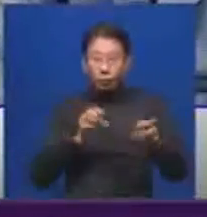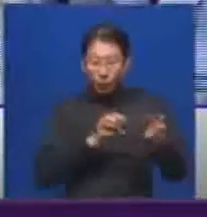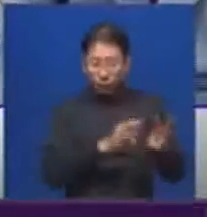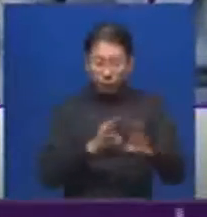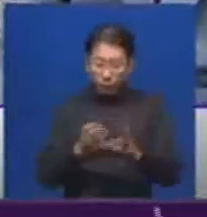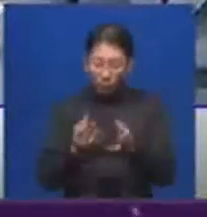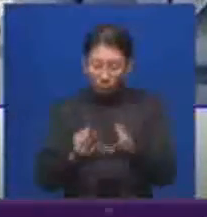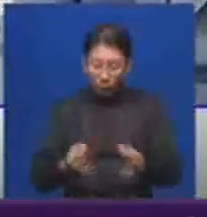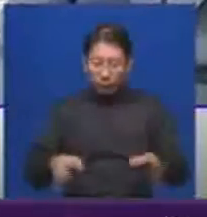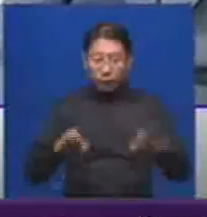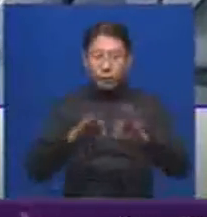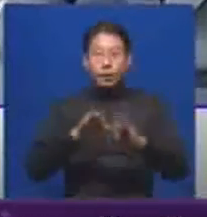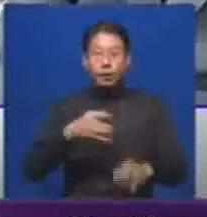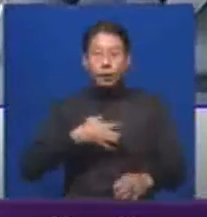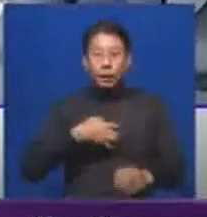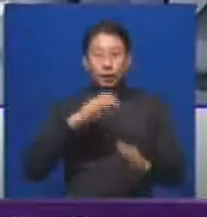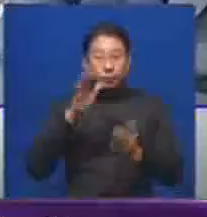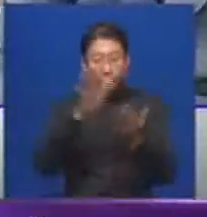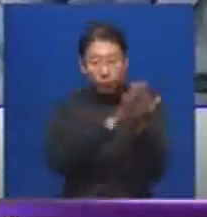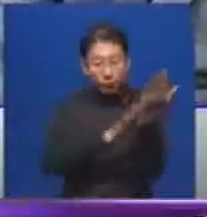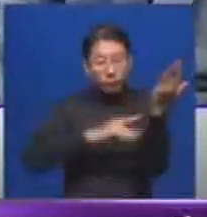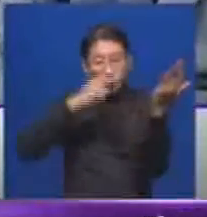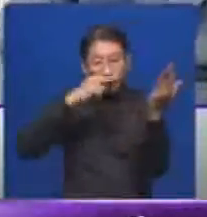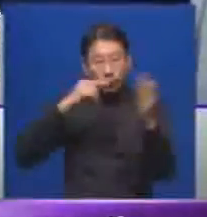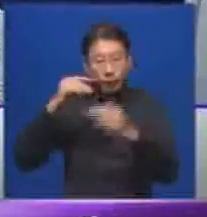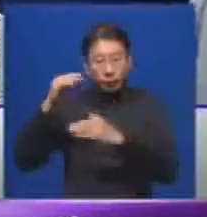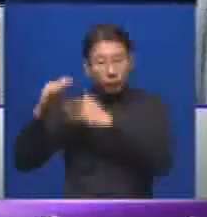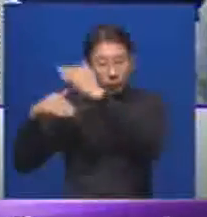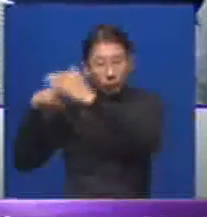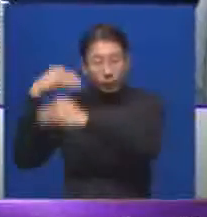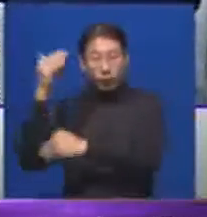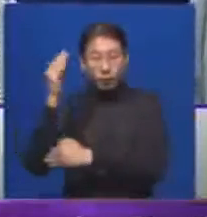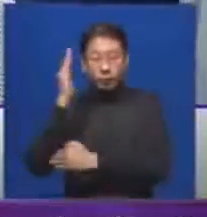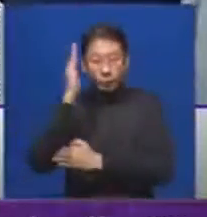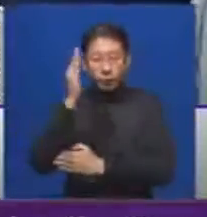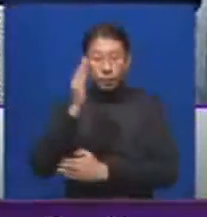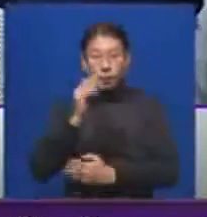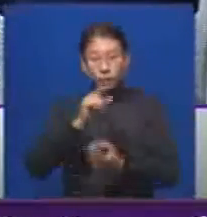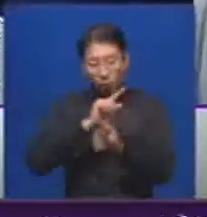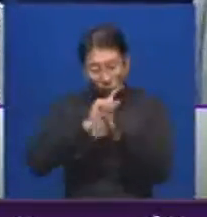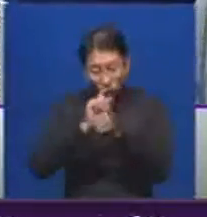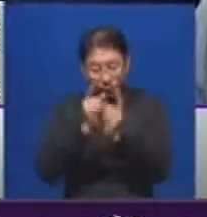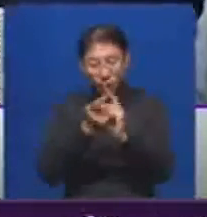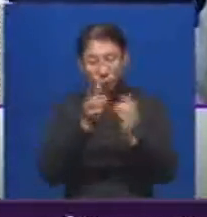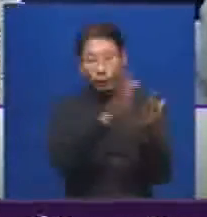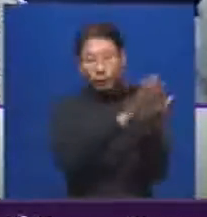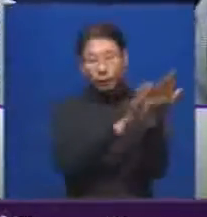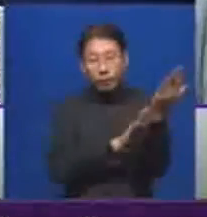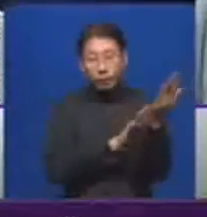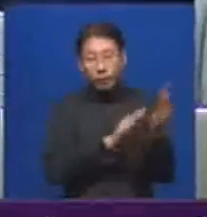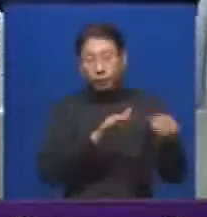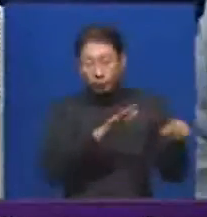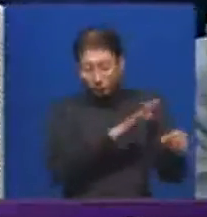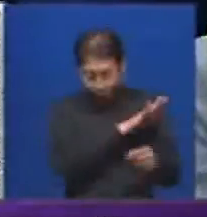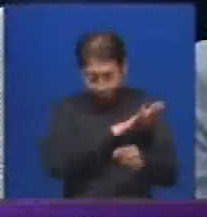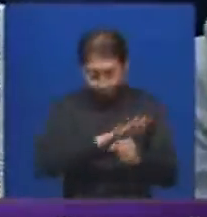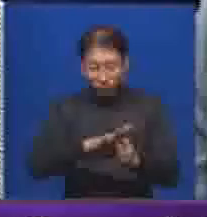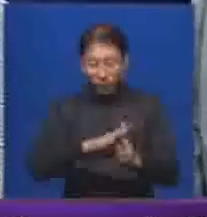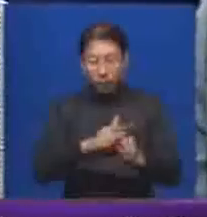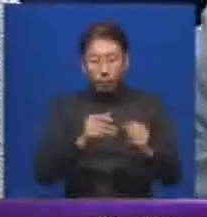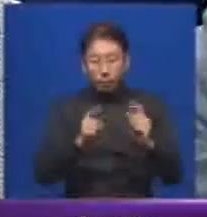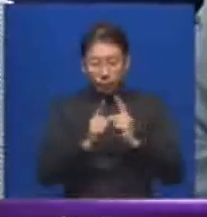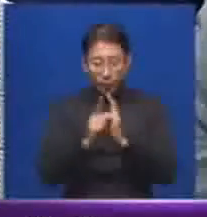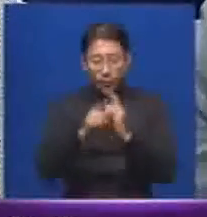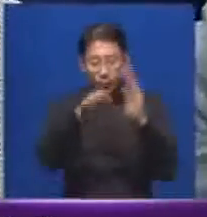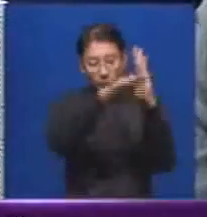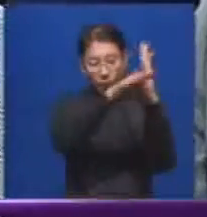ก็คือให้ประเทศนั้นเดินหน้าไปด้วยดีต้องเข้าสู่การปฏิรูปที่ชอบธรรมการมีส่วนร่วมของทุกฝ่ายเป็นไปตามขั้นตอนรัฐธรรม